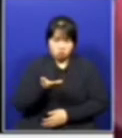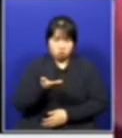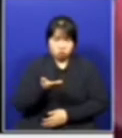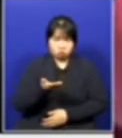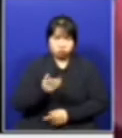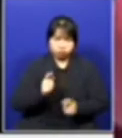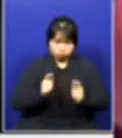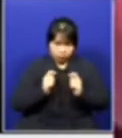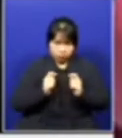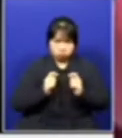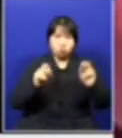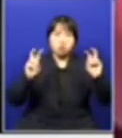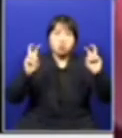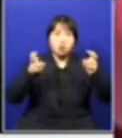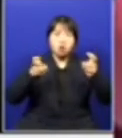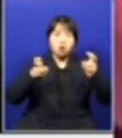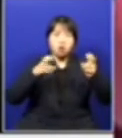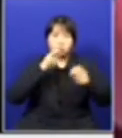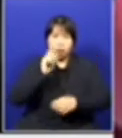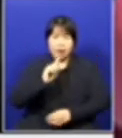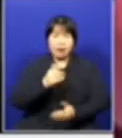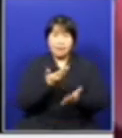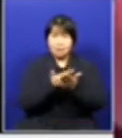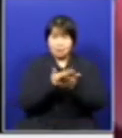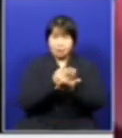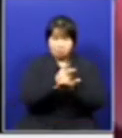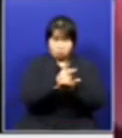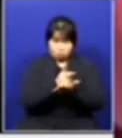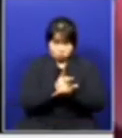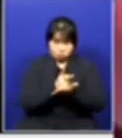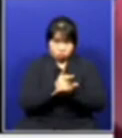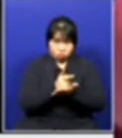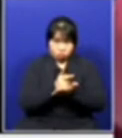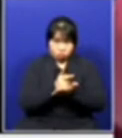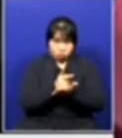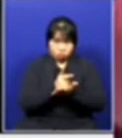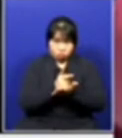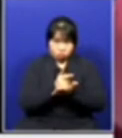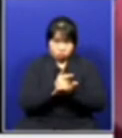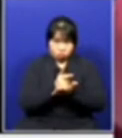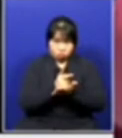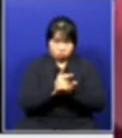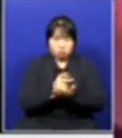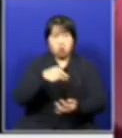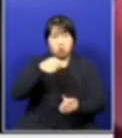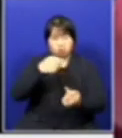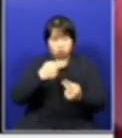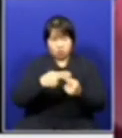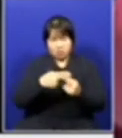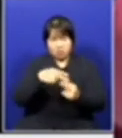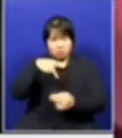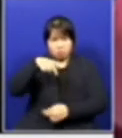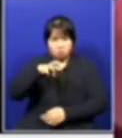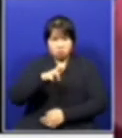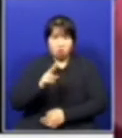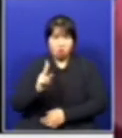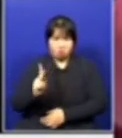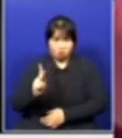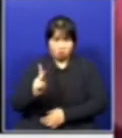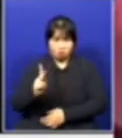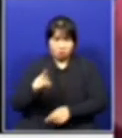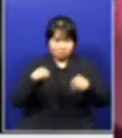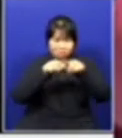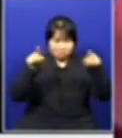ขึ้นหัวข้อว่าเงินกู้พ.ร.บ.ไอ้พระราชกำหนดเงินกู้ฉบับ